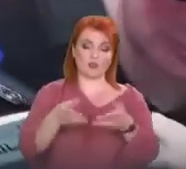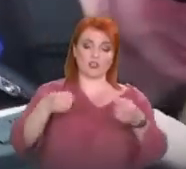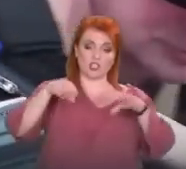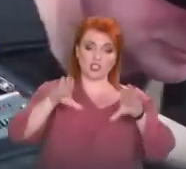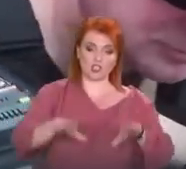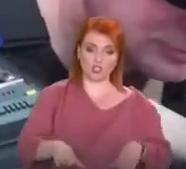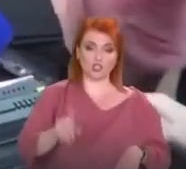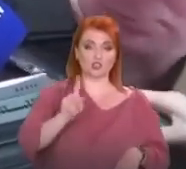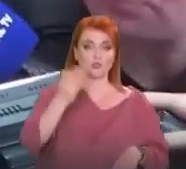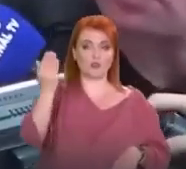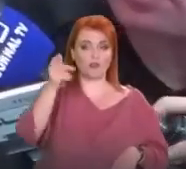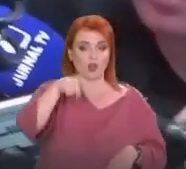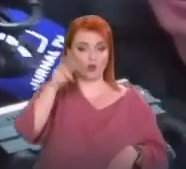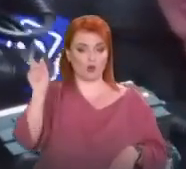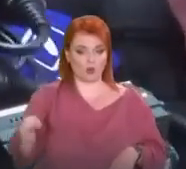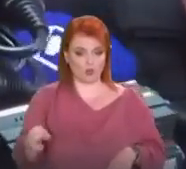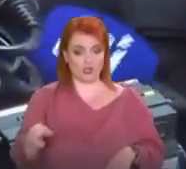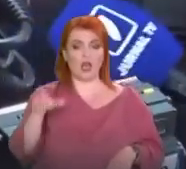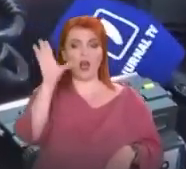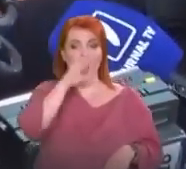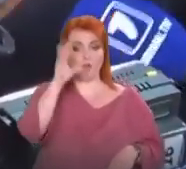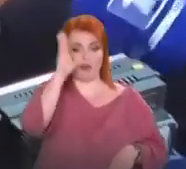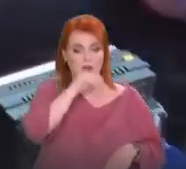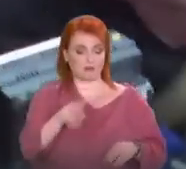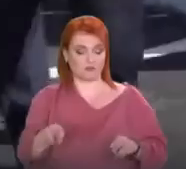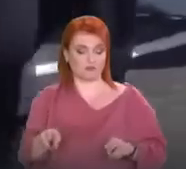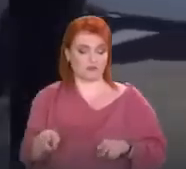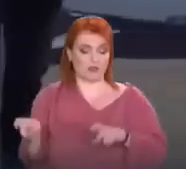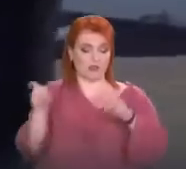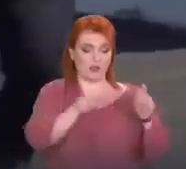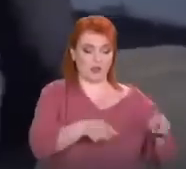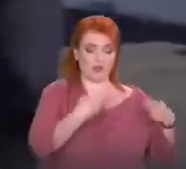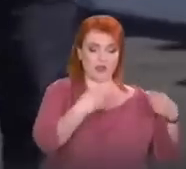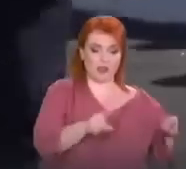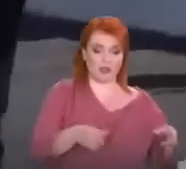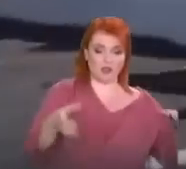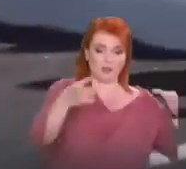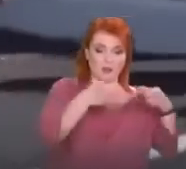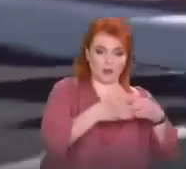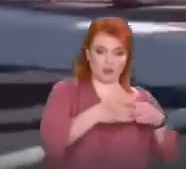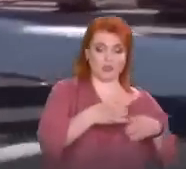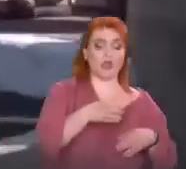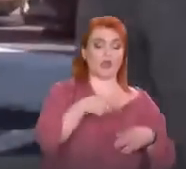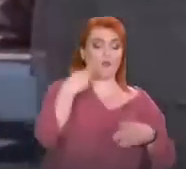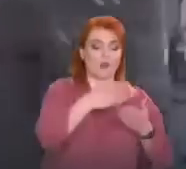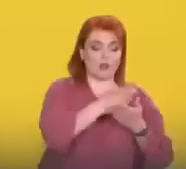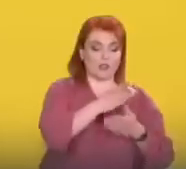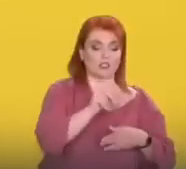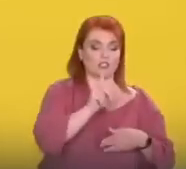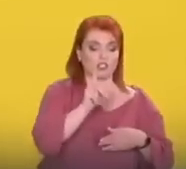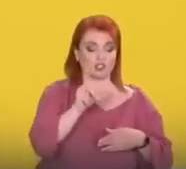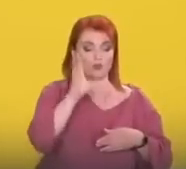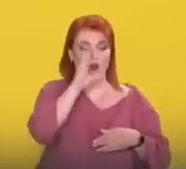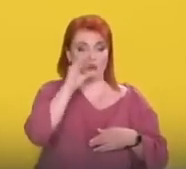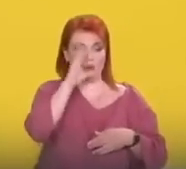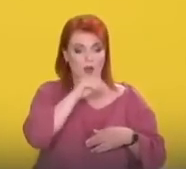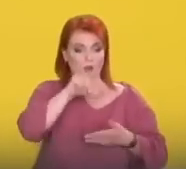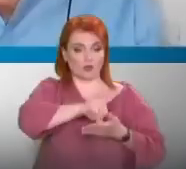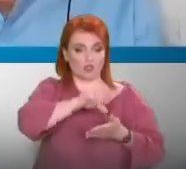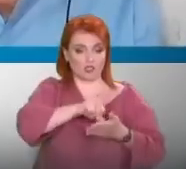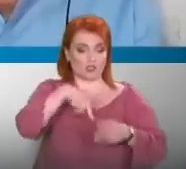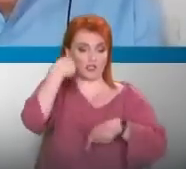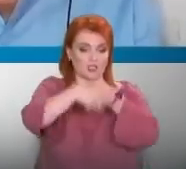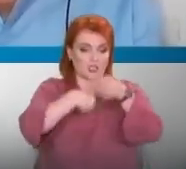pentru ca oamenii săi să poată adera la alte formațiuni, iar astfel să participe la următoarele alegeri după ce partidul său a fost scos în afara